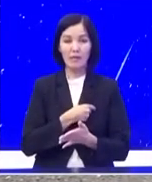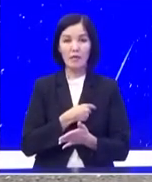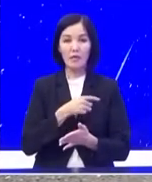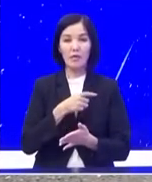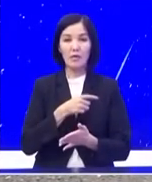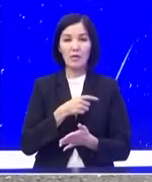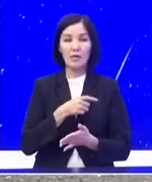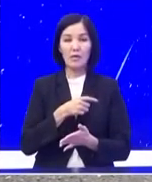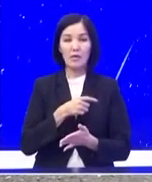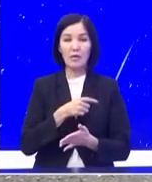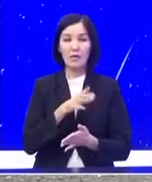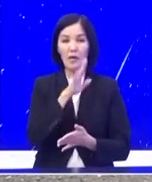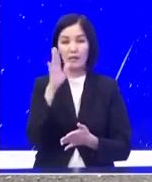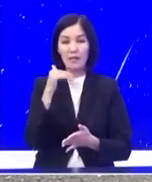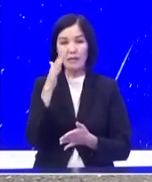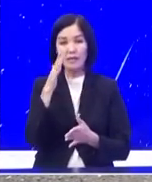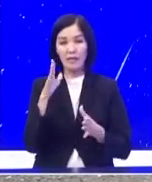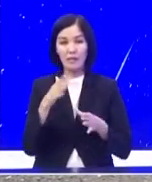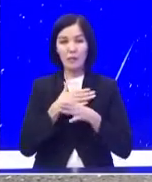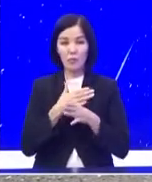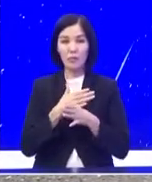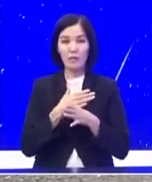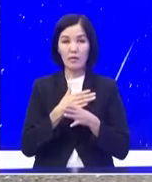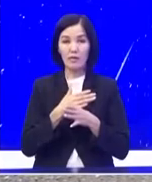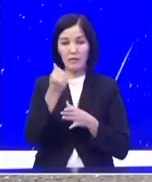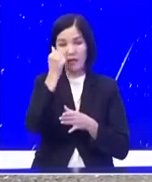Ишпен, атаналар марқасында, оларға алғысым шексіз.